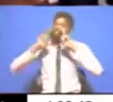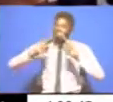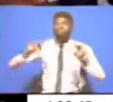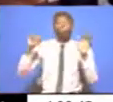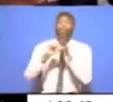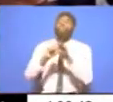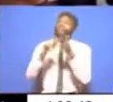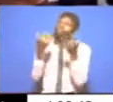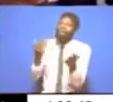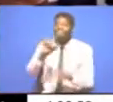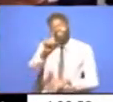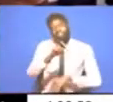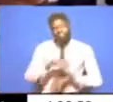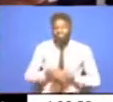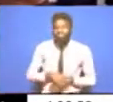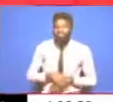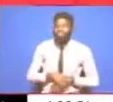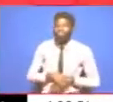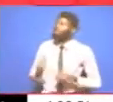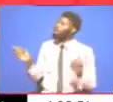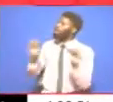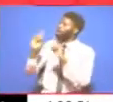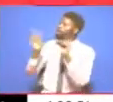wenzangu? Kuna ubaya?